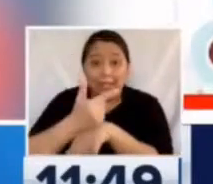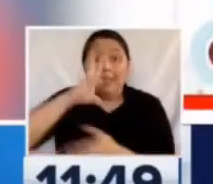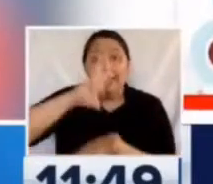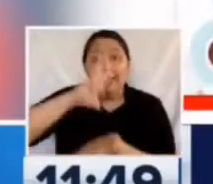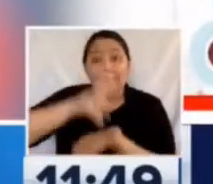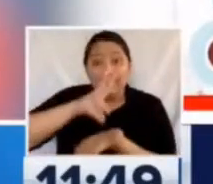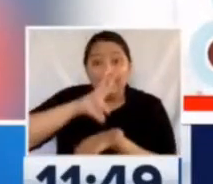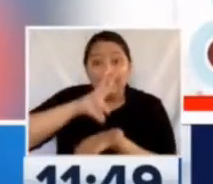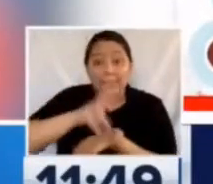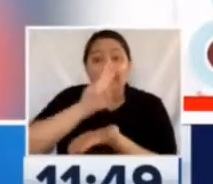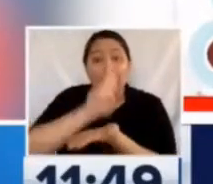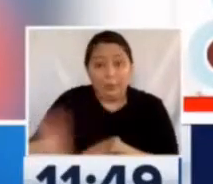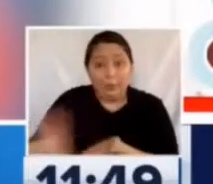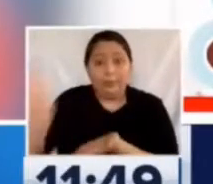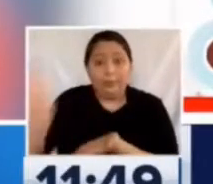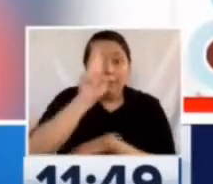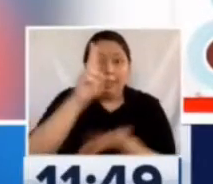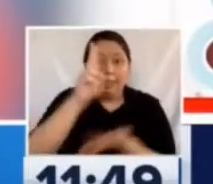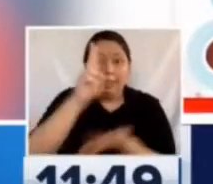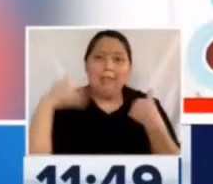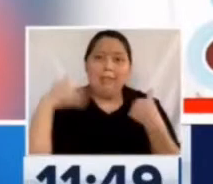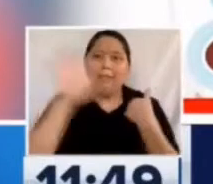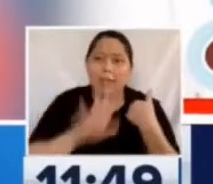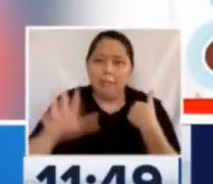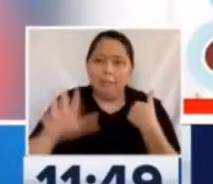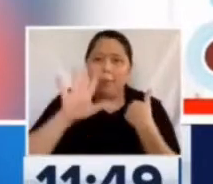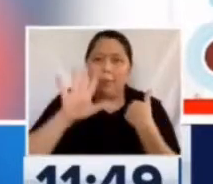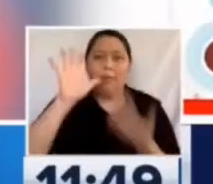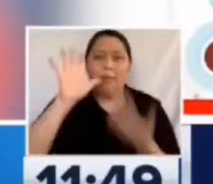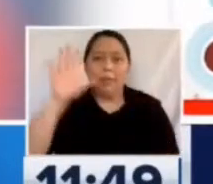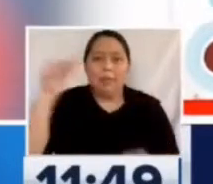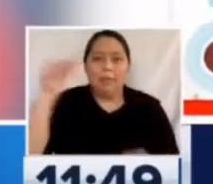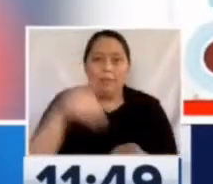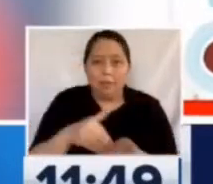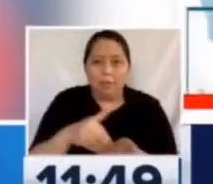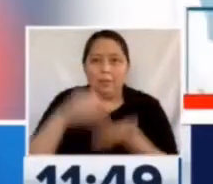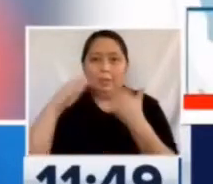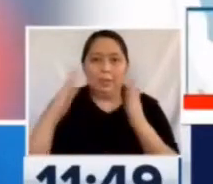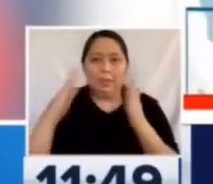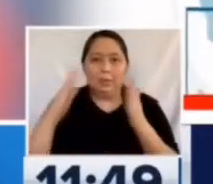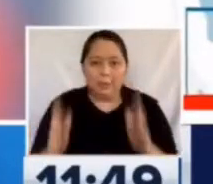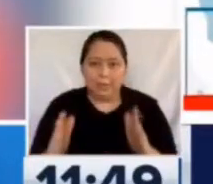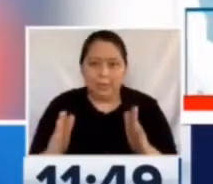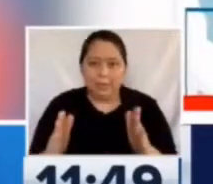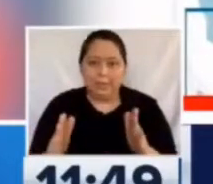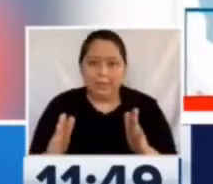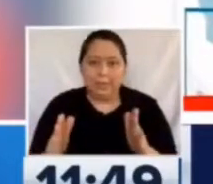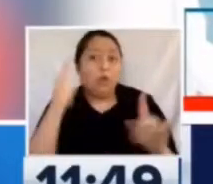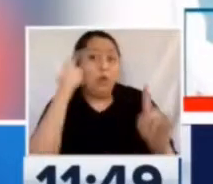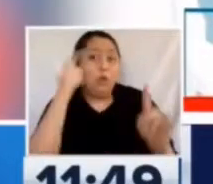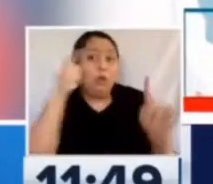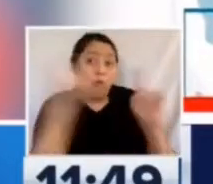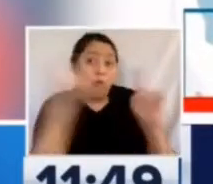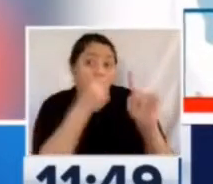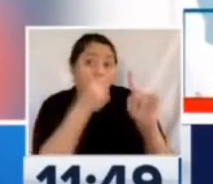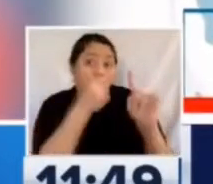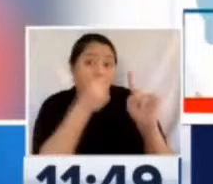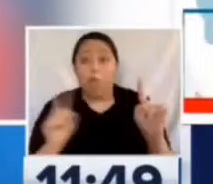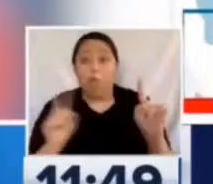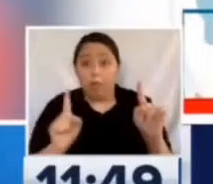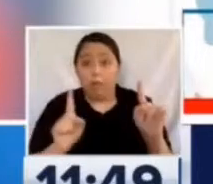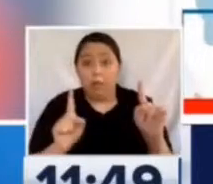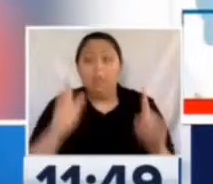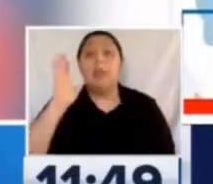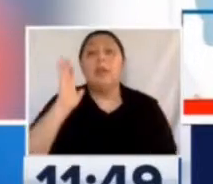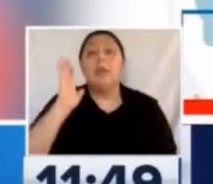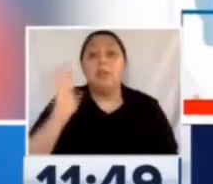300 courses and they can take it online. Marami ho sa aming mga Taguigenyo nakikinig ho sa inyo, so kunin ko na rin yung oportunidad na